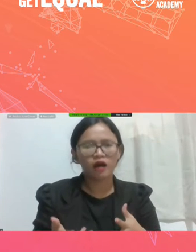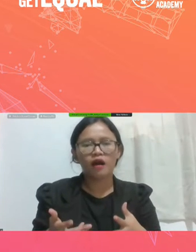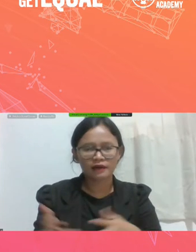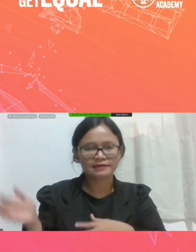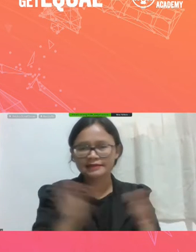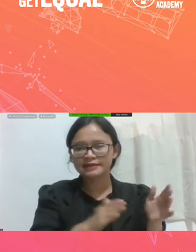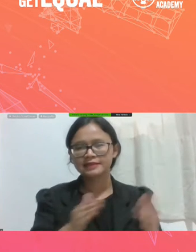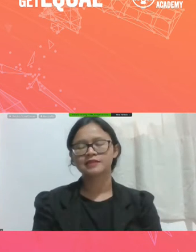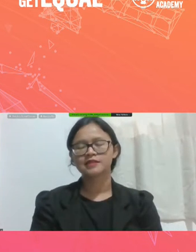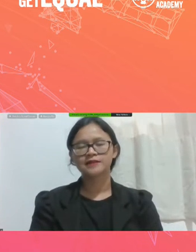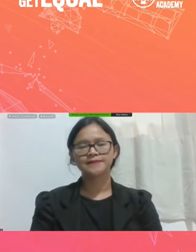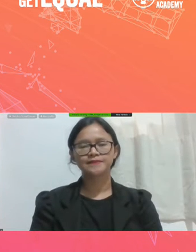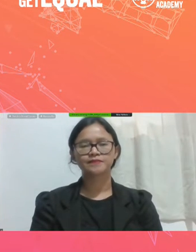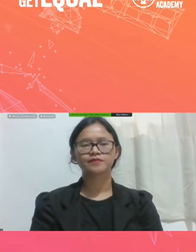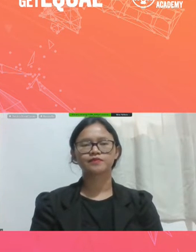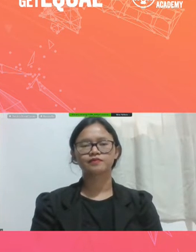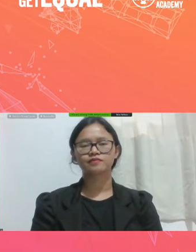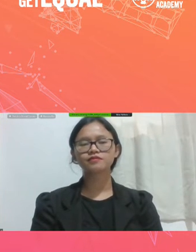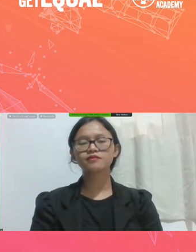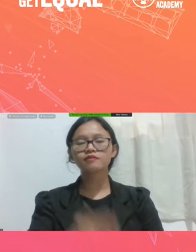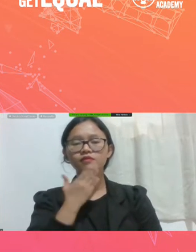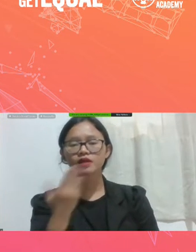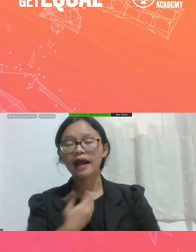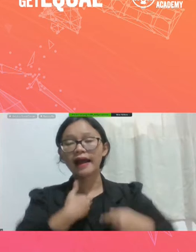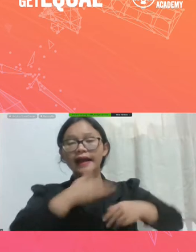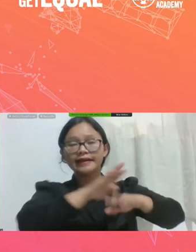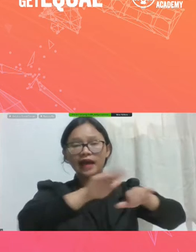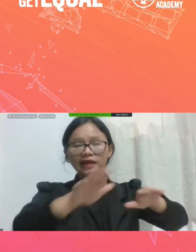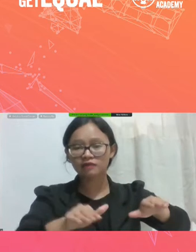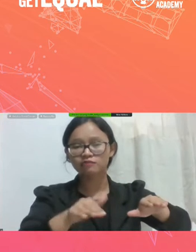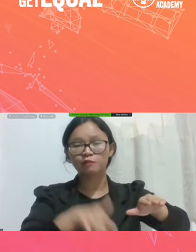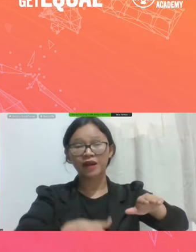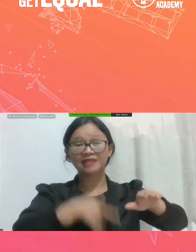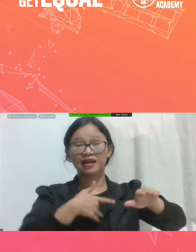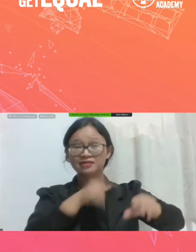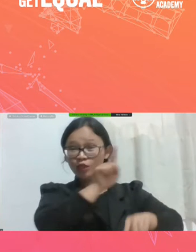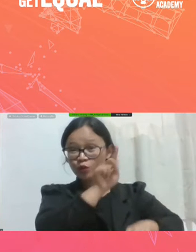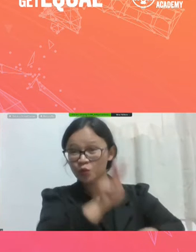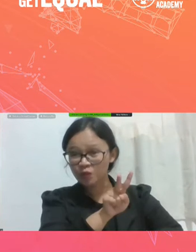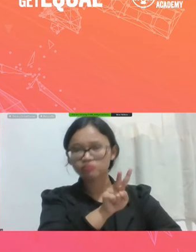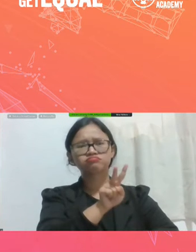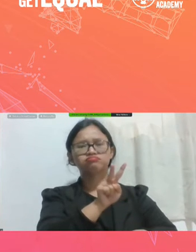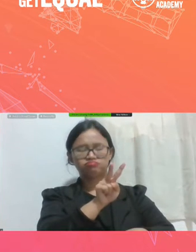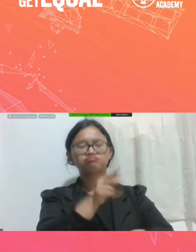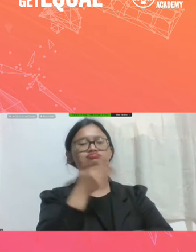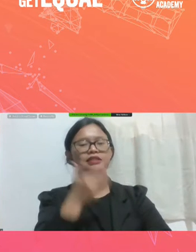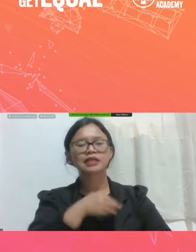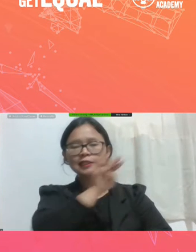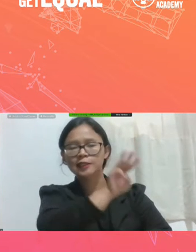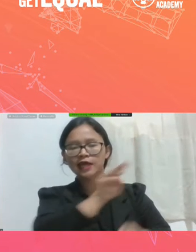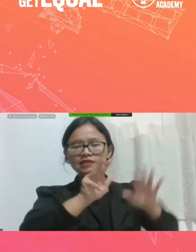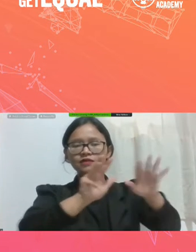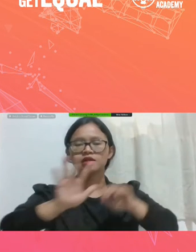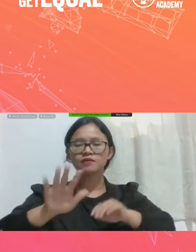Next. Dan di sini anak mengalami tidak hanya satu, jadi dari 500 anak itu